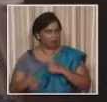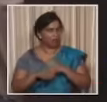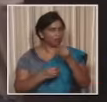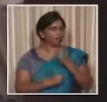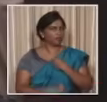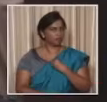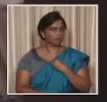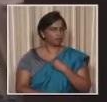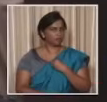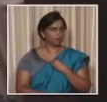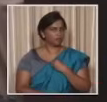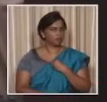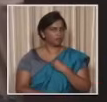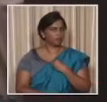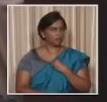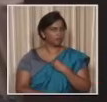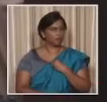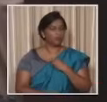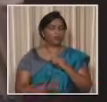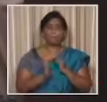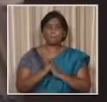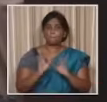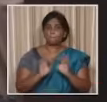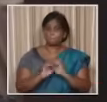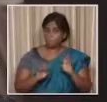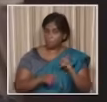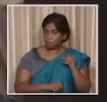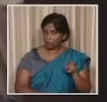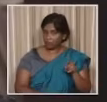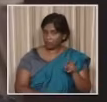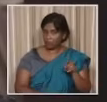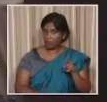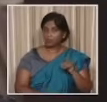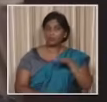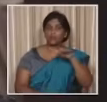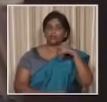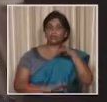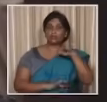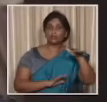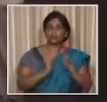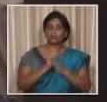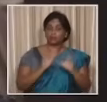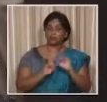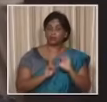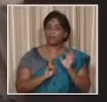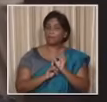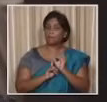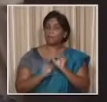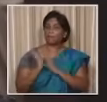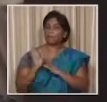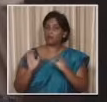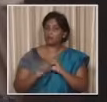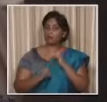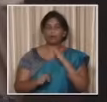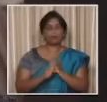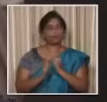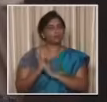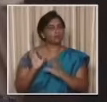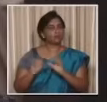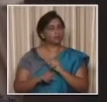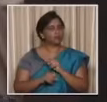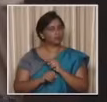මොකද නිල මාධ්‍ය සහ සමාජ මාධ්‍ය පෞද්ගලික මාධ්‍ය රාජ්‍ය